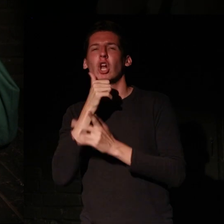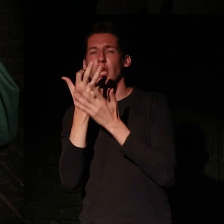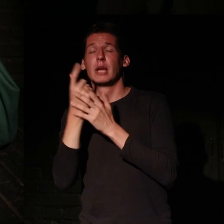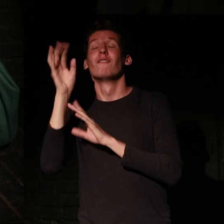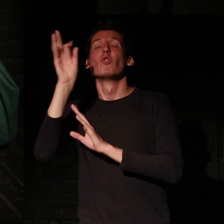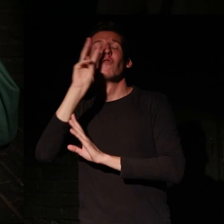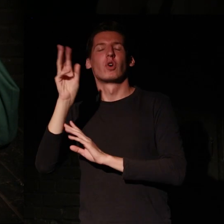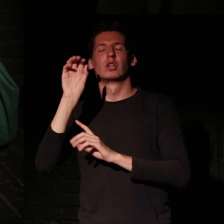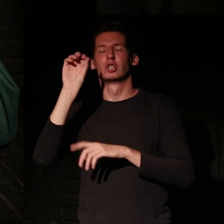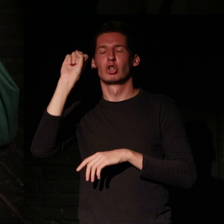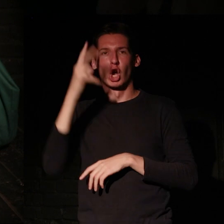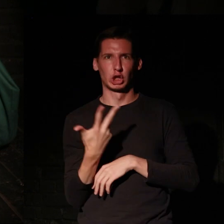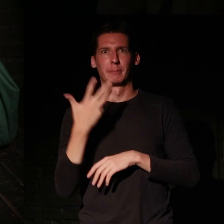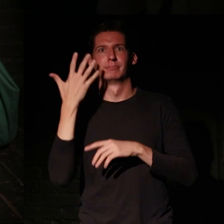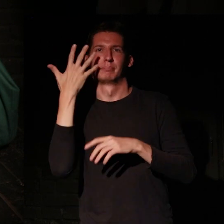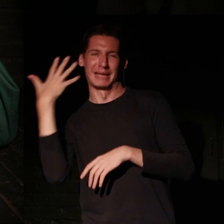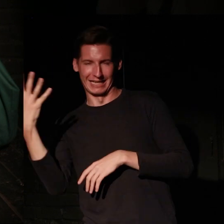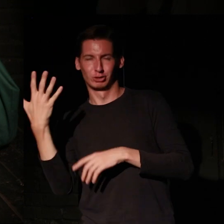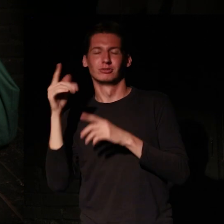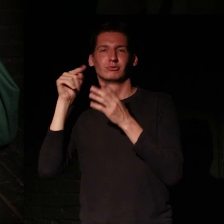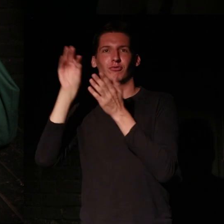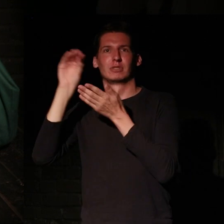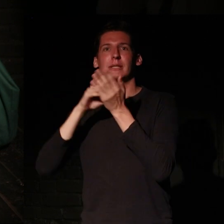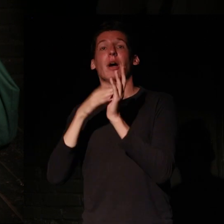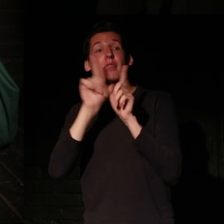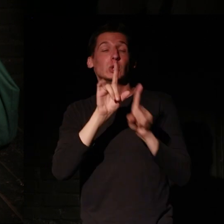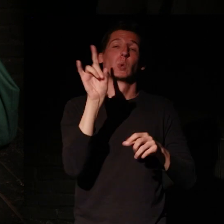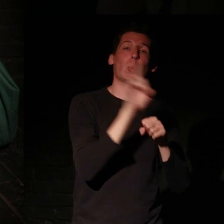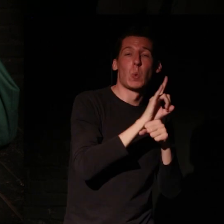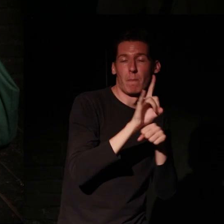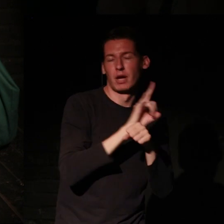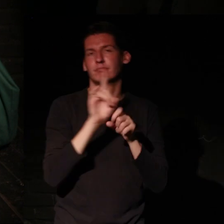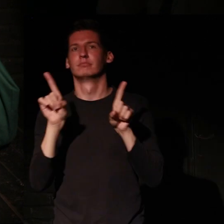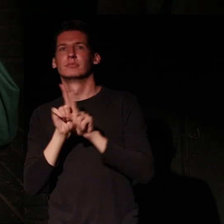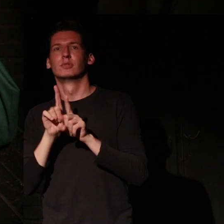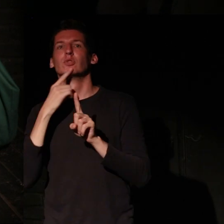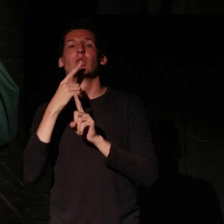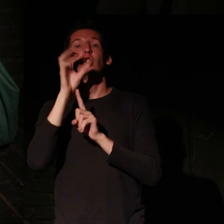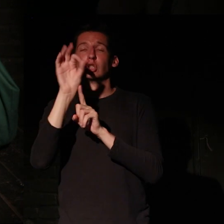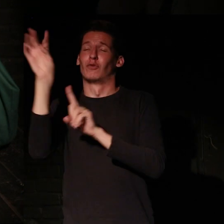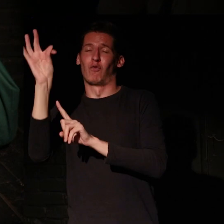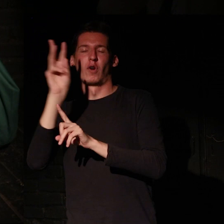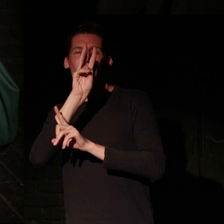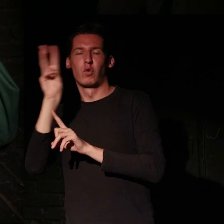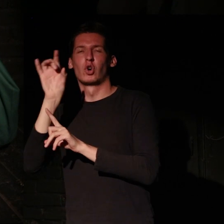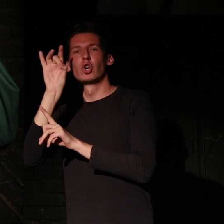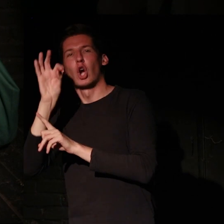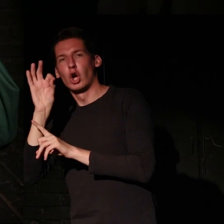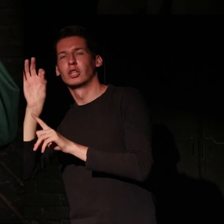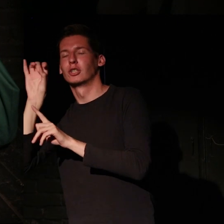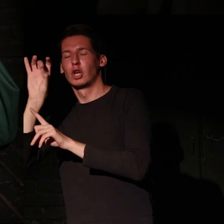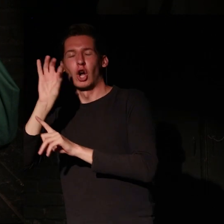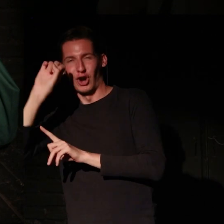5, a zapis wideo w serwisie YouTube też na profilu Gojki 5 już po